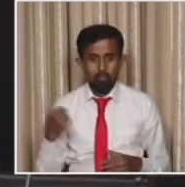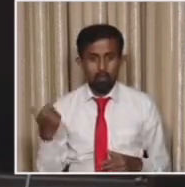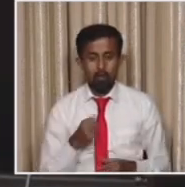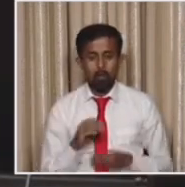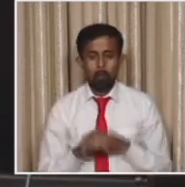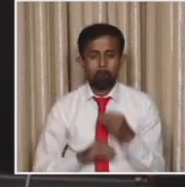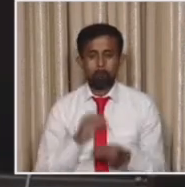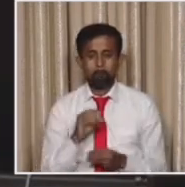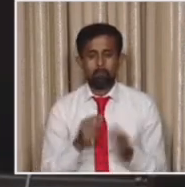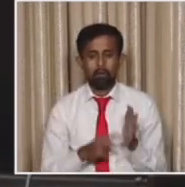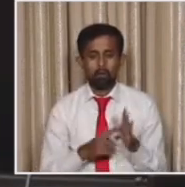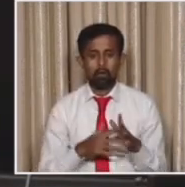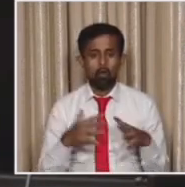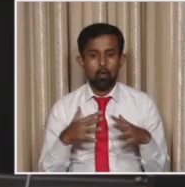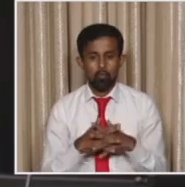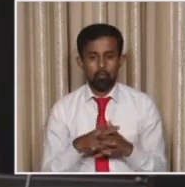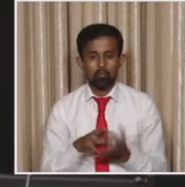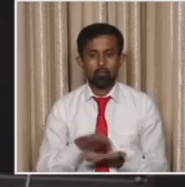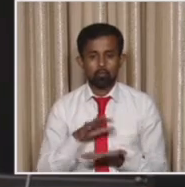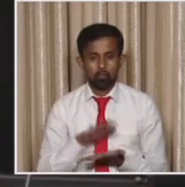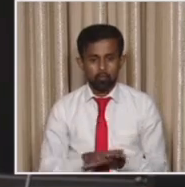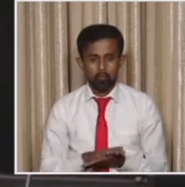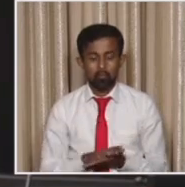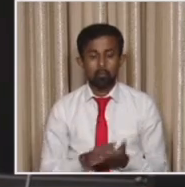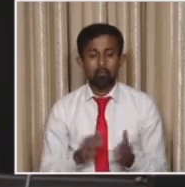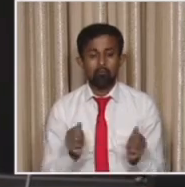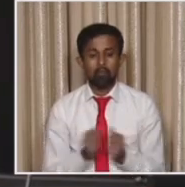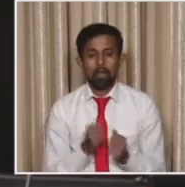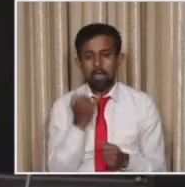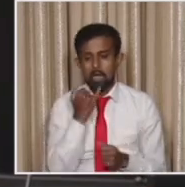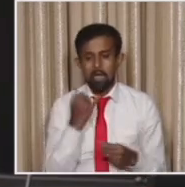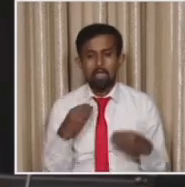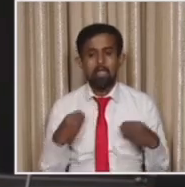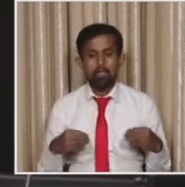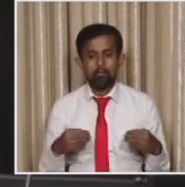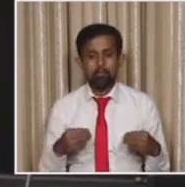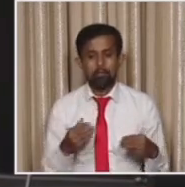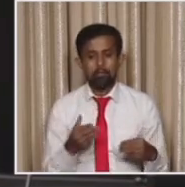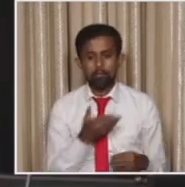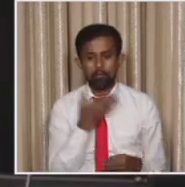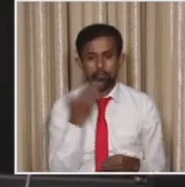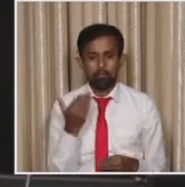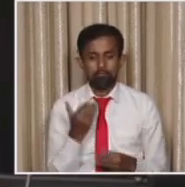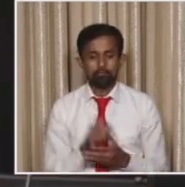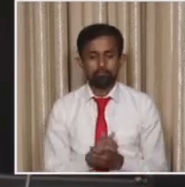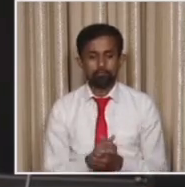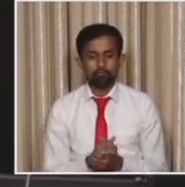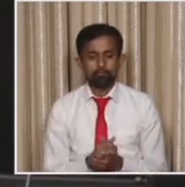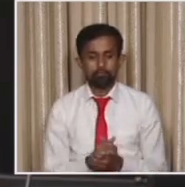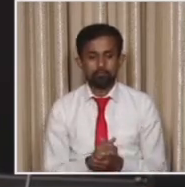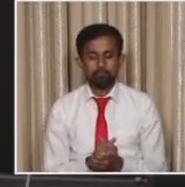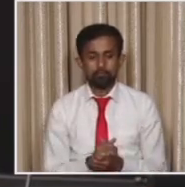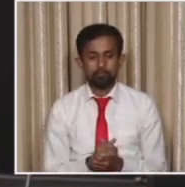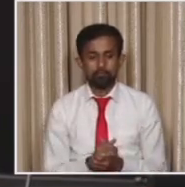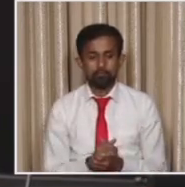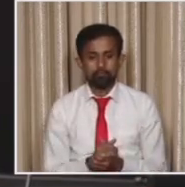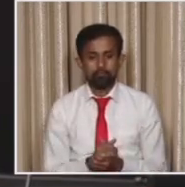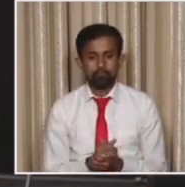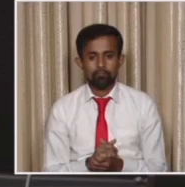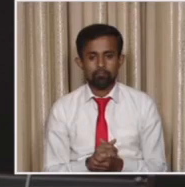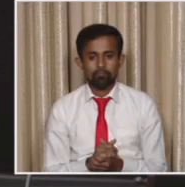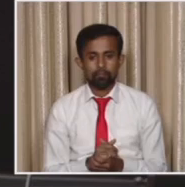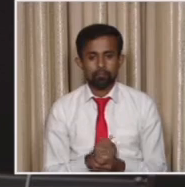ආයෝජන නීතියත් සම්මත වුණොත් ඒ කරුණු කාරණා තව පහසු වෙයි කියන කාරණේ මතක් කරන්නත් අවශ්‍යයි.